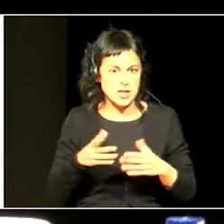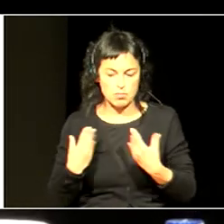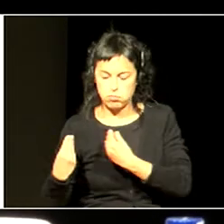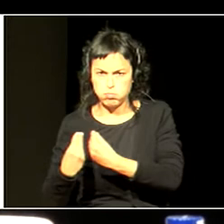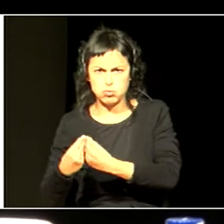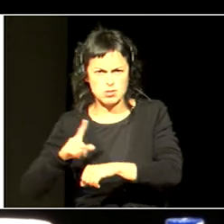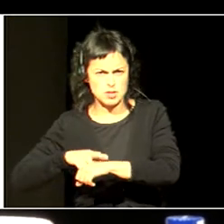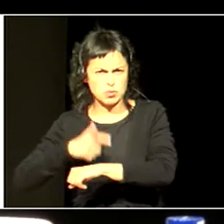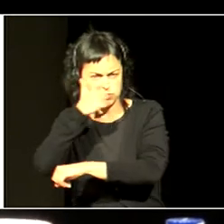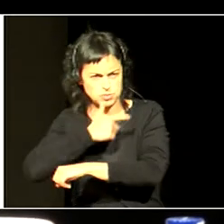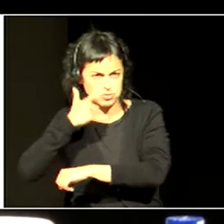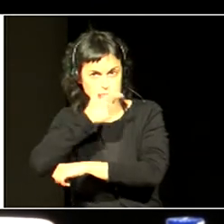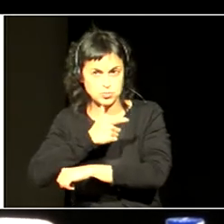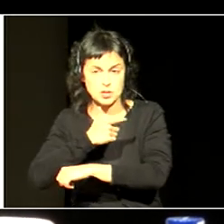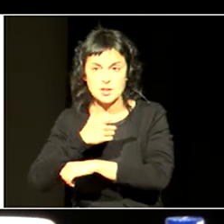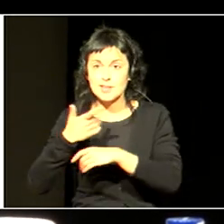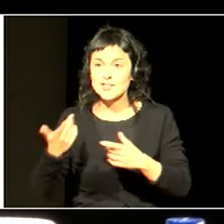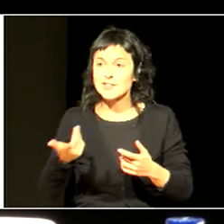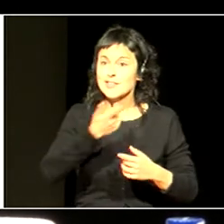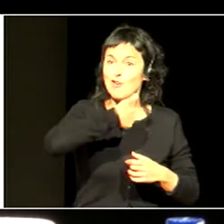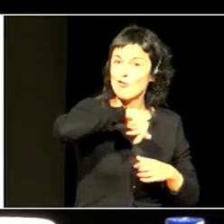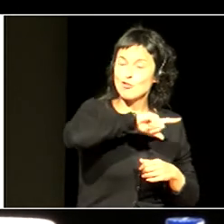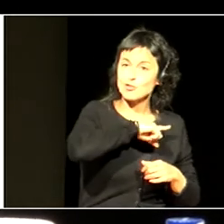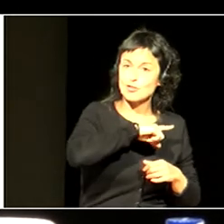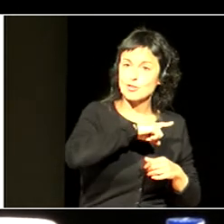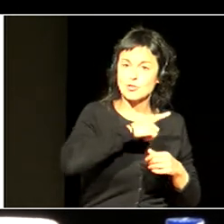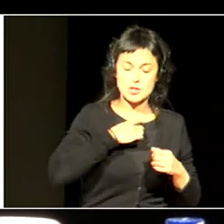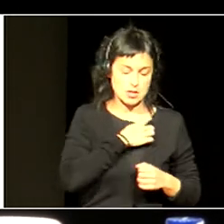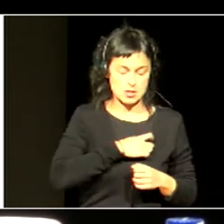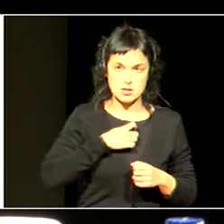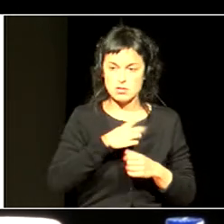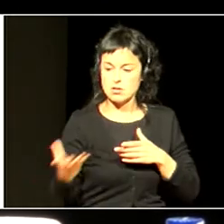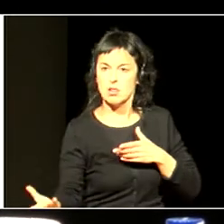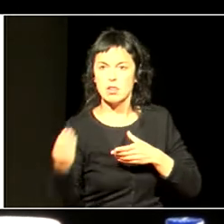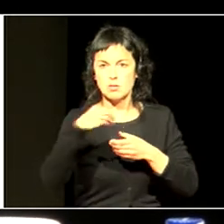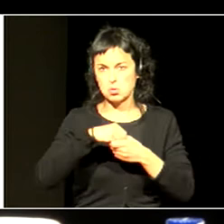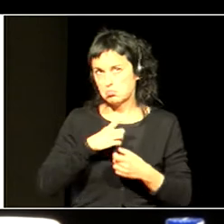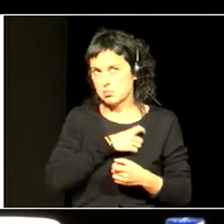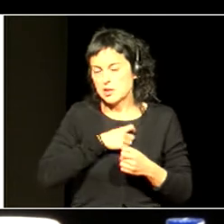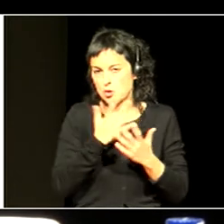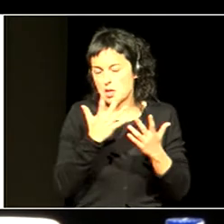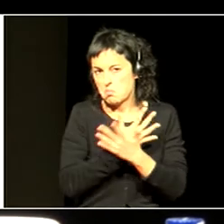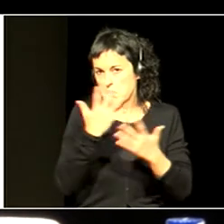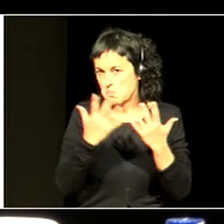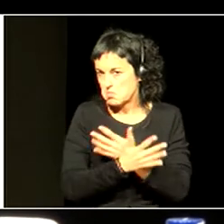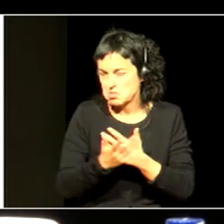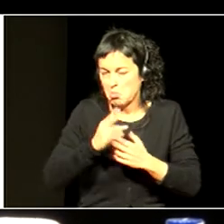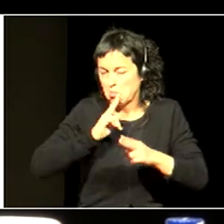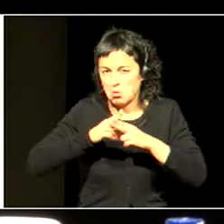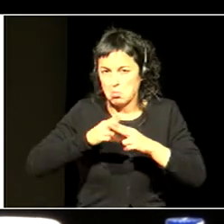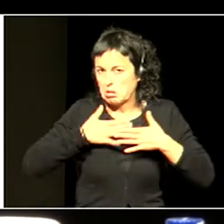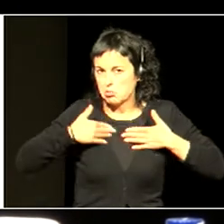Orduan, gu txertatzen duguz guzti horiek batzordietan, batzorde misto edo lantalde misto deitu nahi zuen modura,